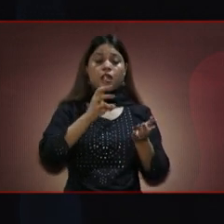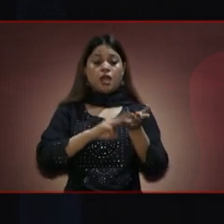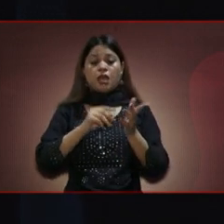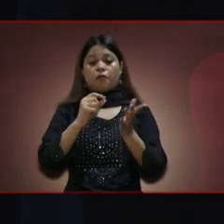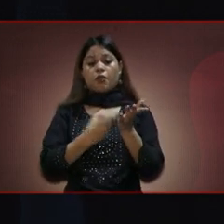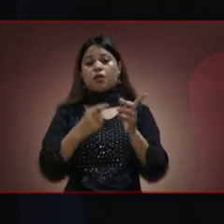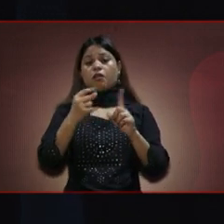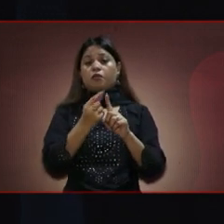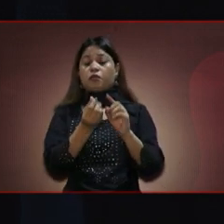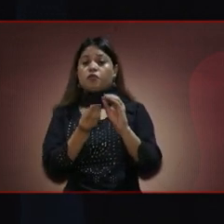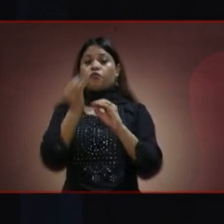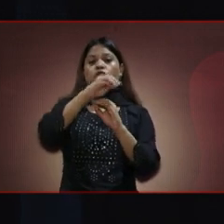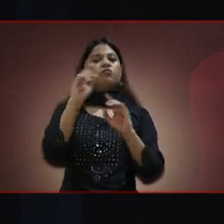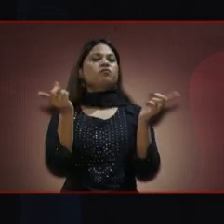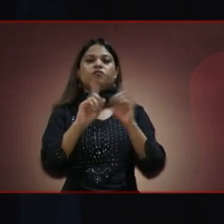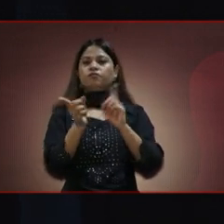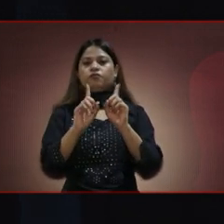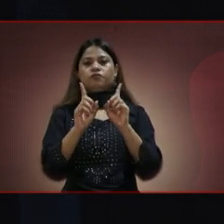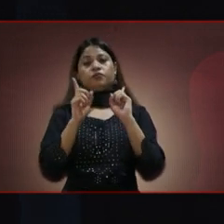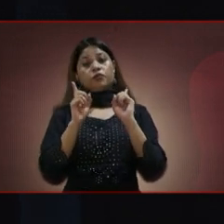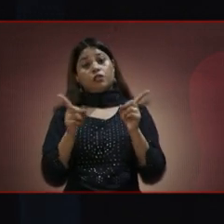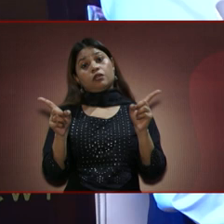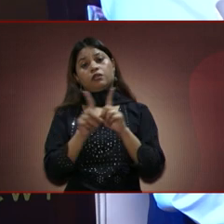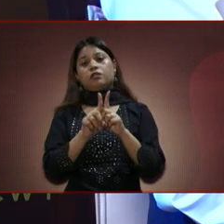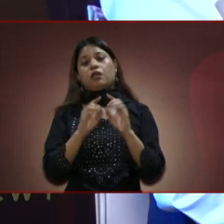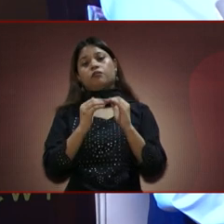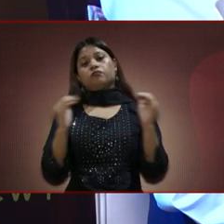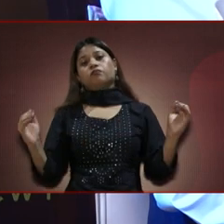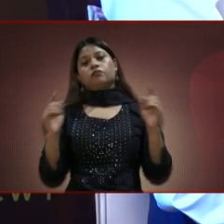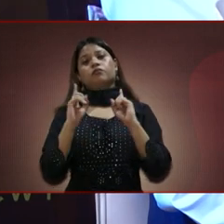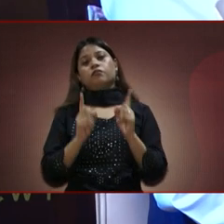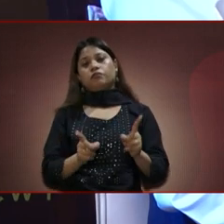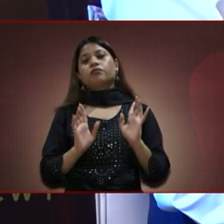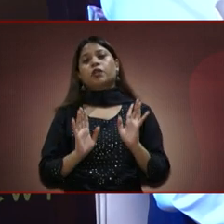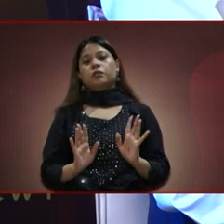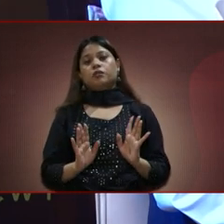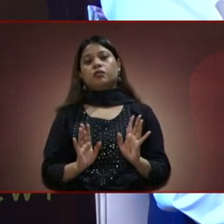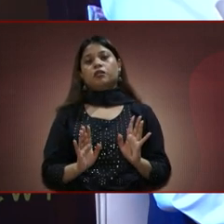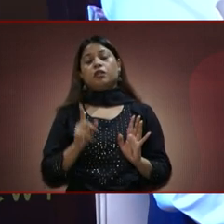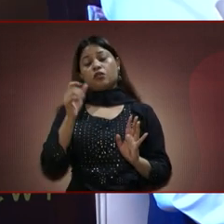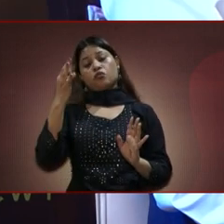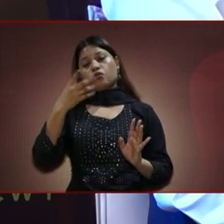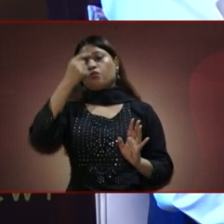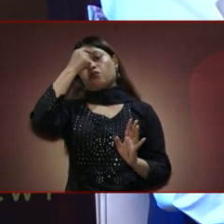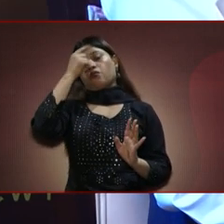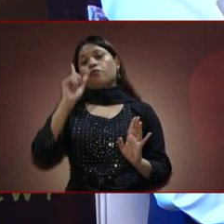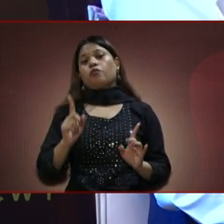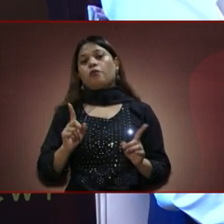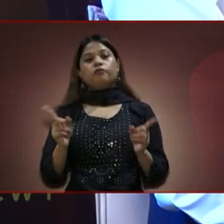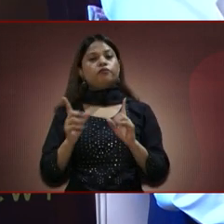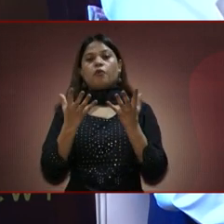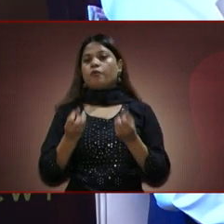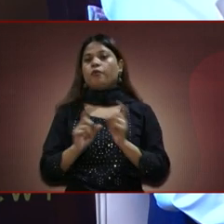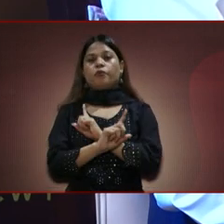चाहिए। MRP बढ़ेगा तो एक नया चुनौती होगा इसकी, NCERT वाले इसकी